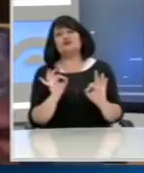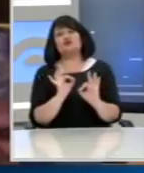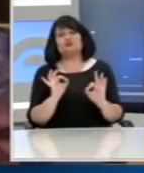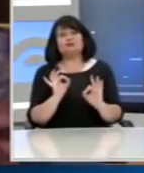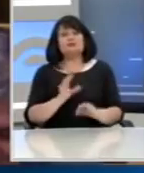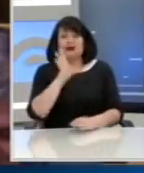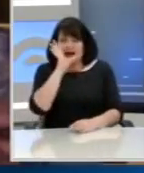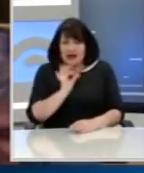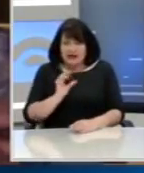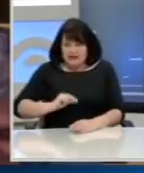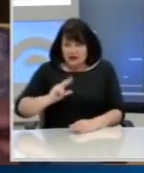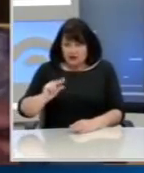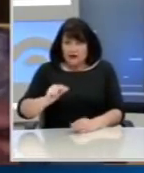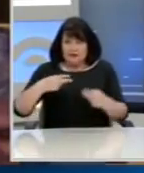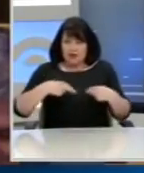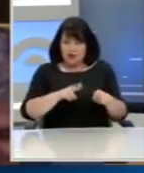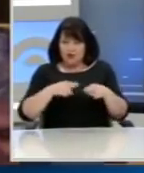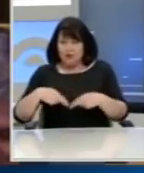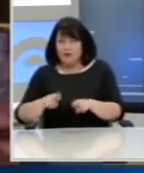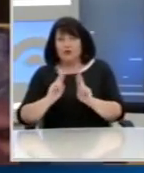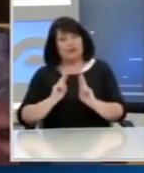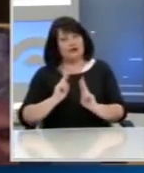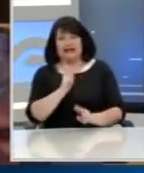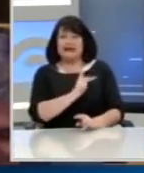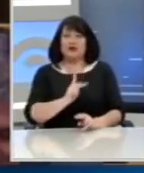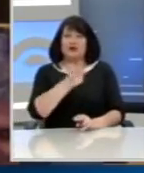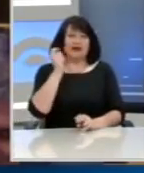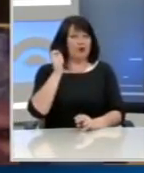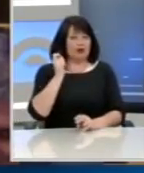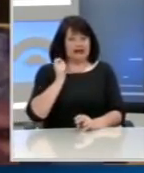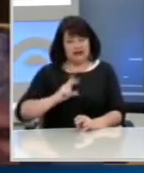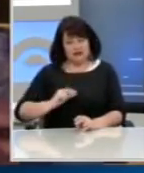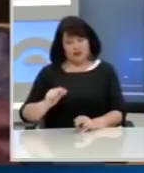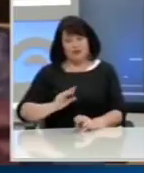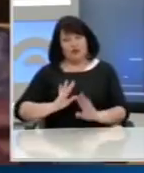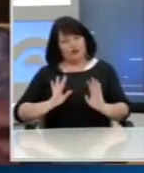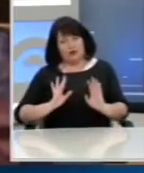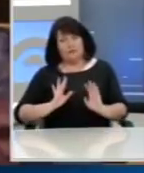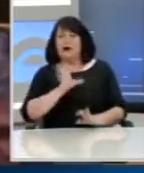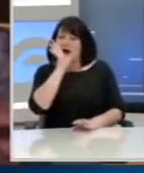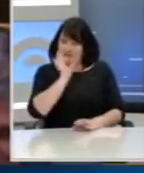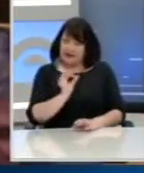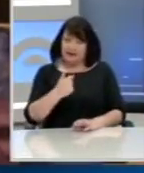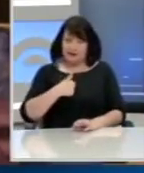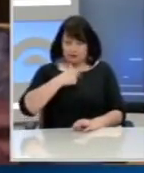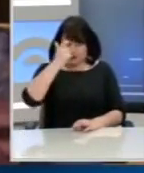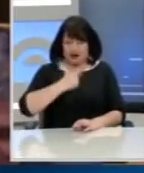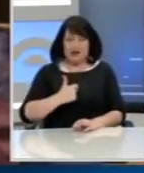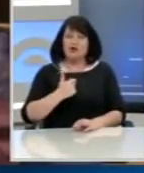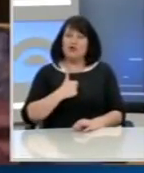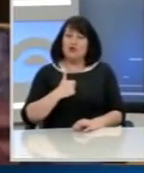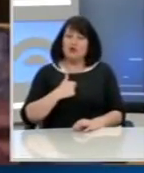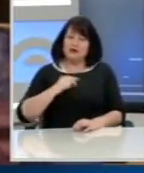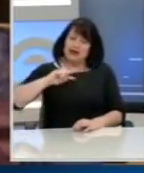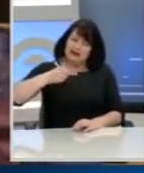δεν έχουμε την ίδια διαδρομή, ούτε κοινωνική, ούτε πολιτική. Και η αλήθεια είναι ότι εγώ, σε